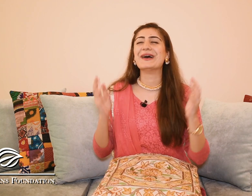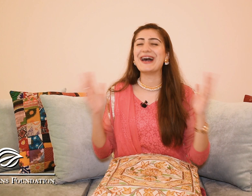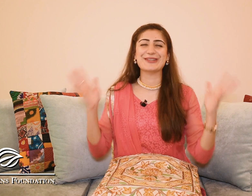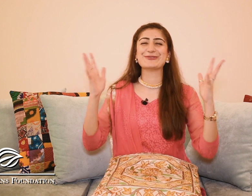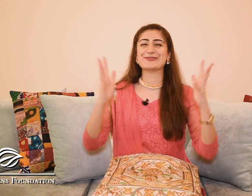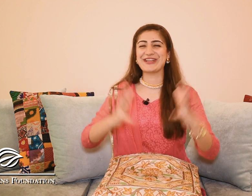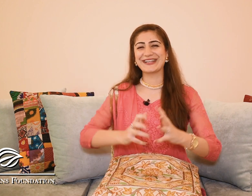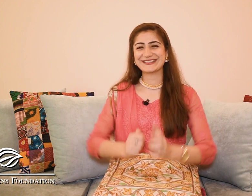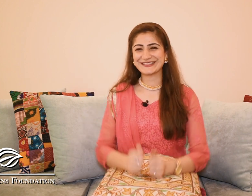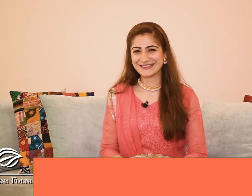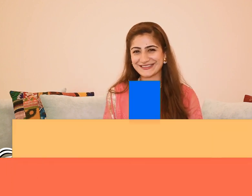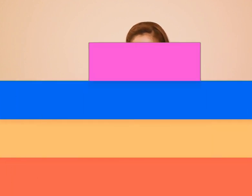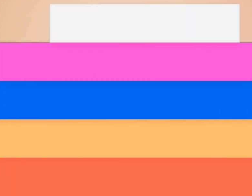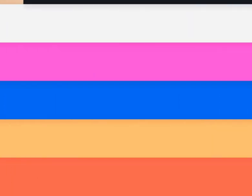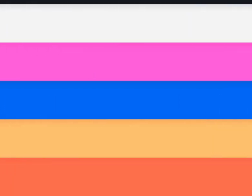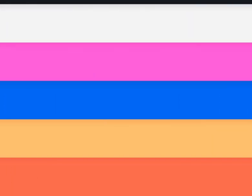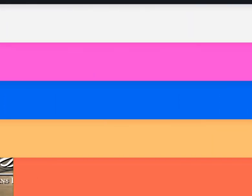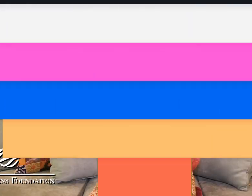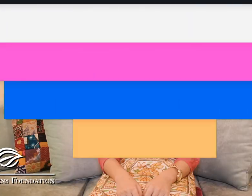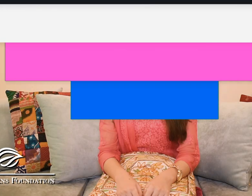और बहादुर हो जाएं.